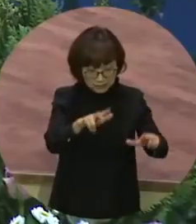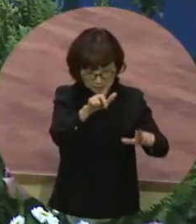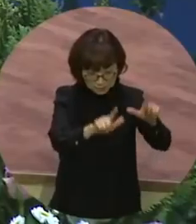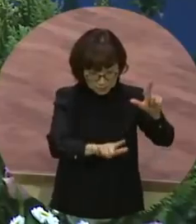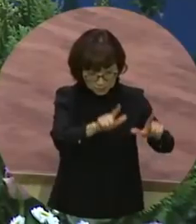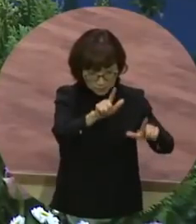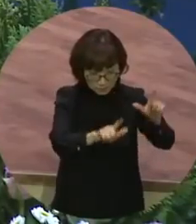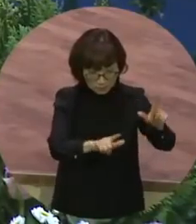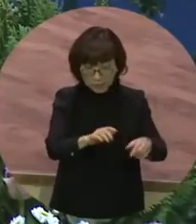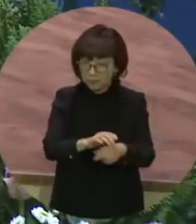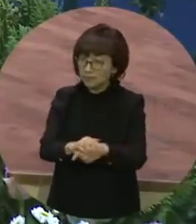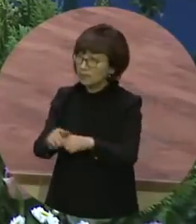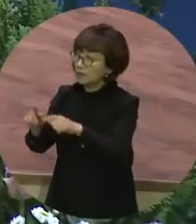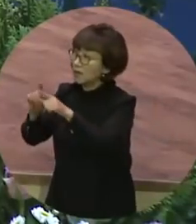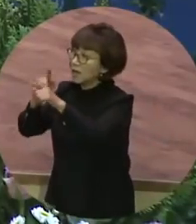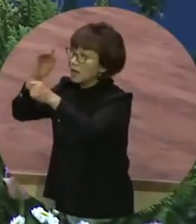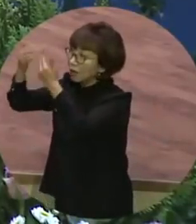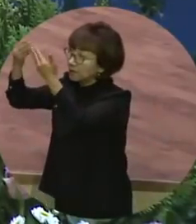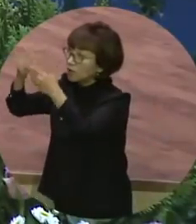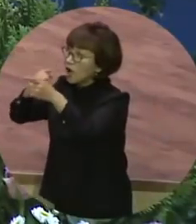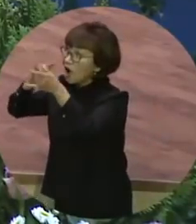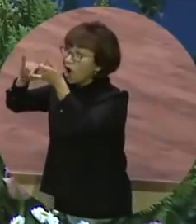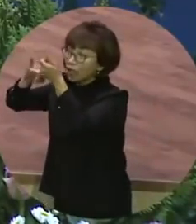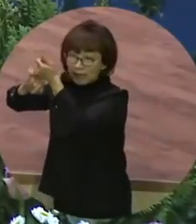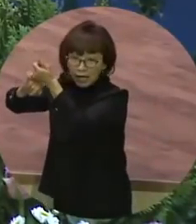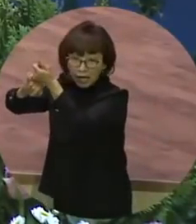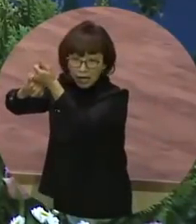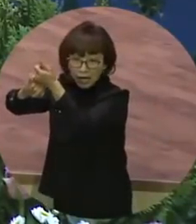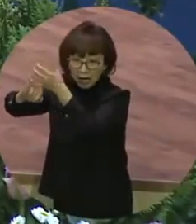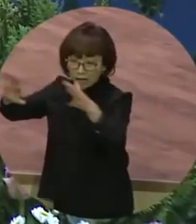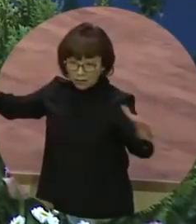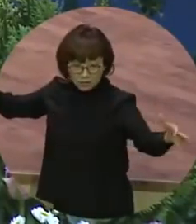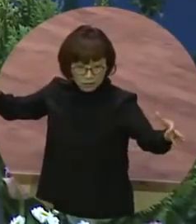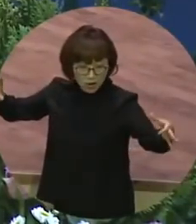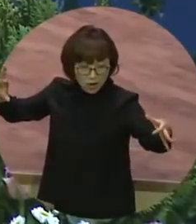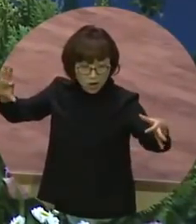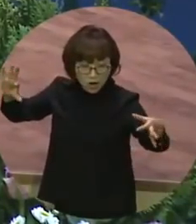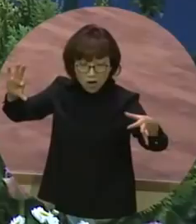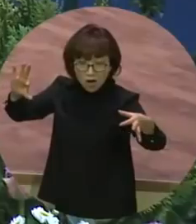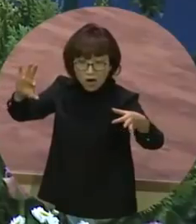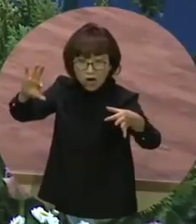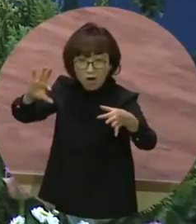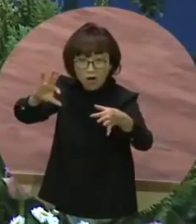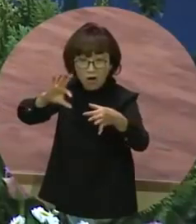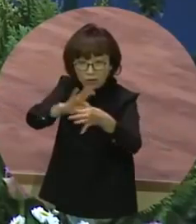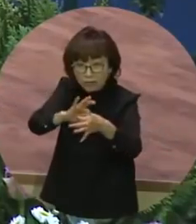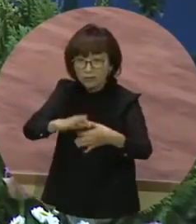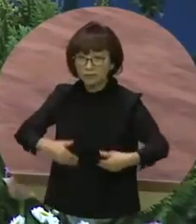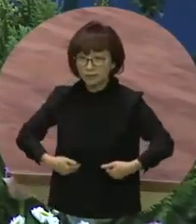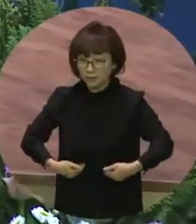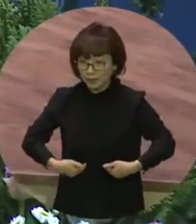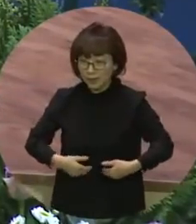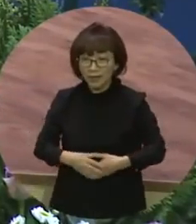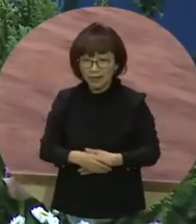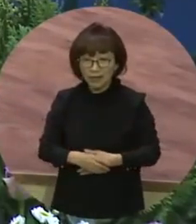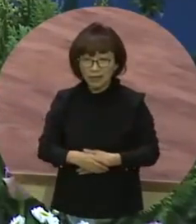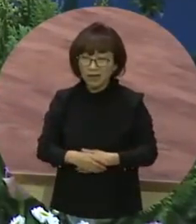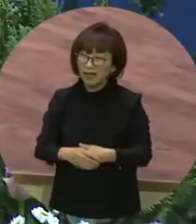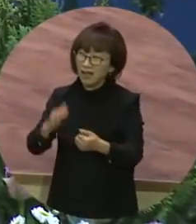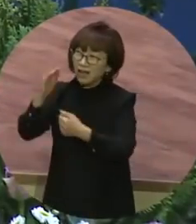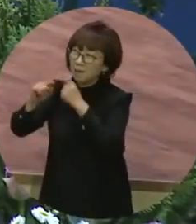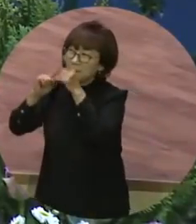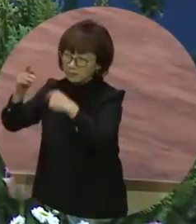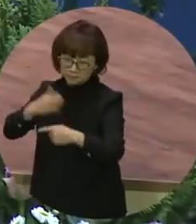나의 현실과 같이 이어져 가야 돼요. 그래야 이게 중요합니다. 말씀은 말씀이고 나는